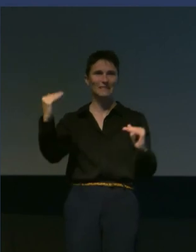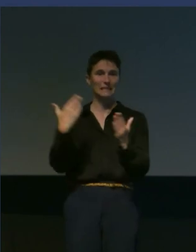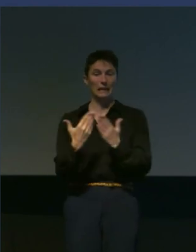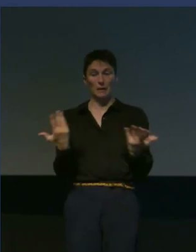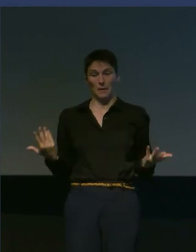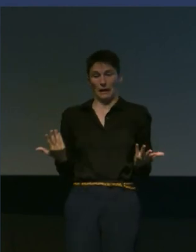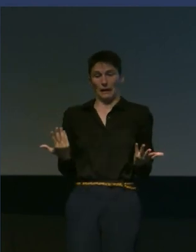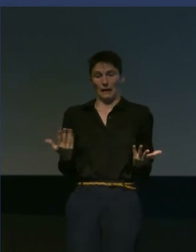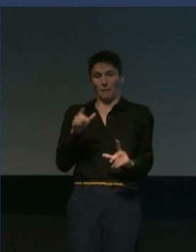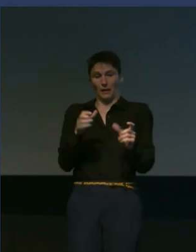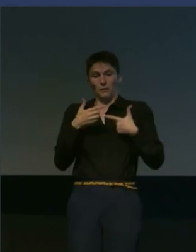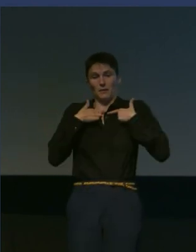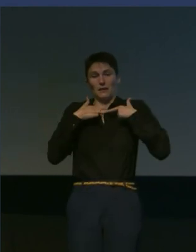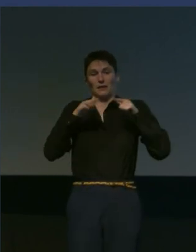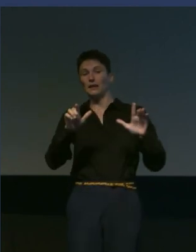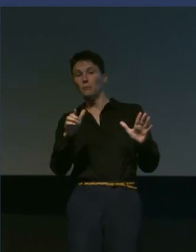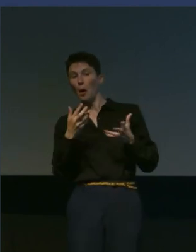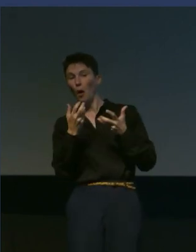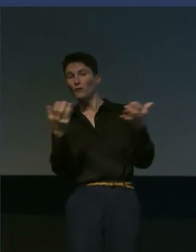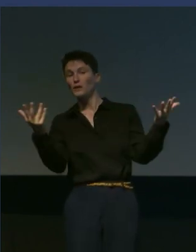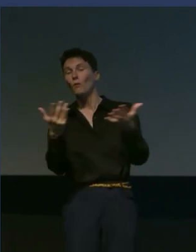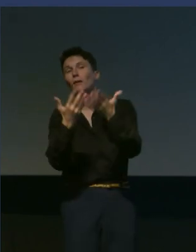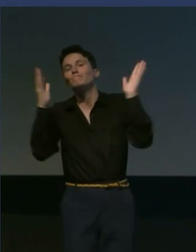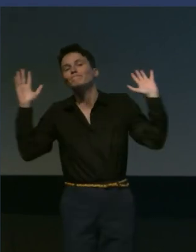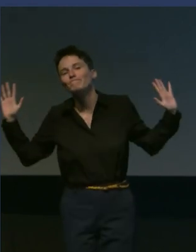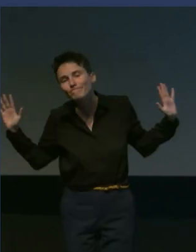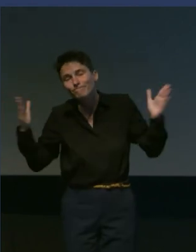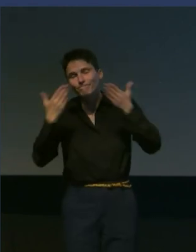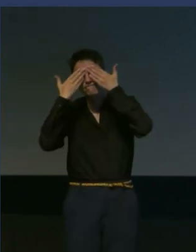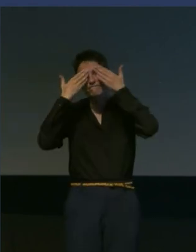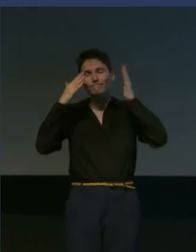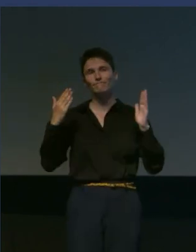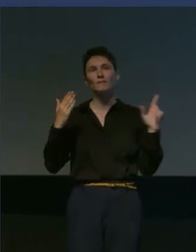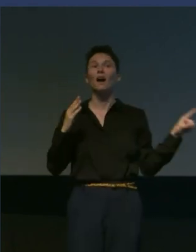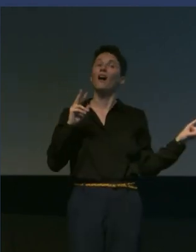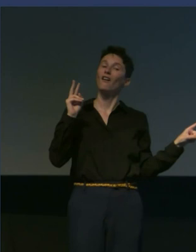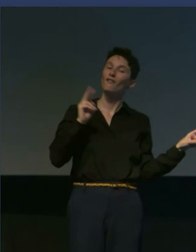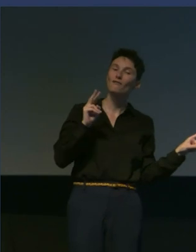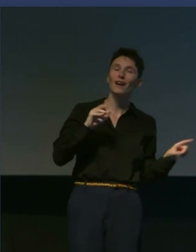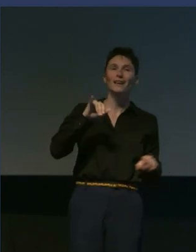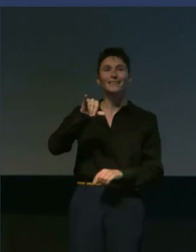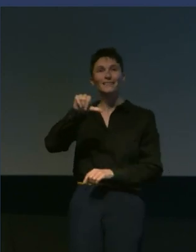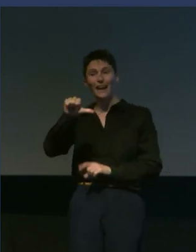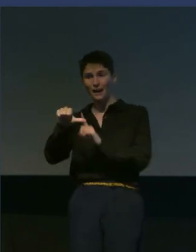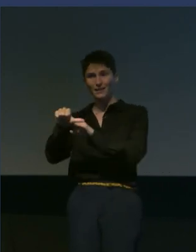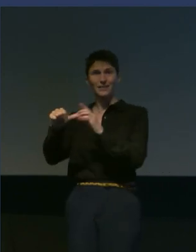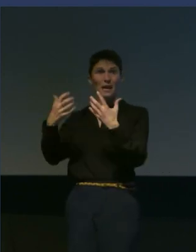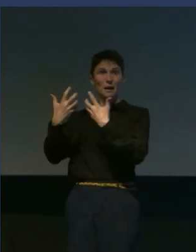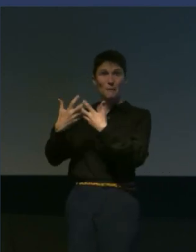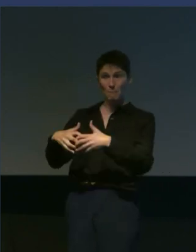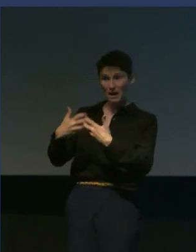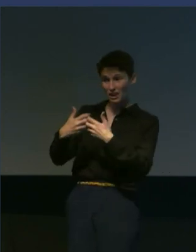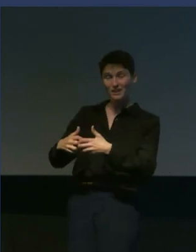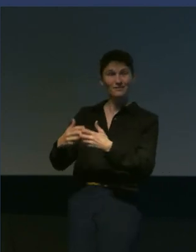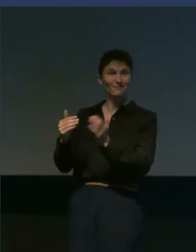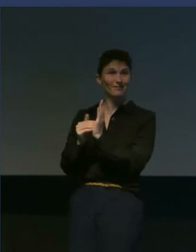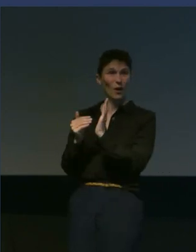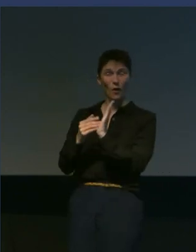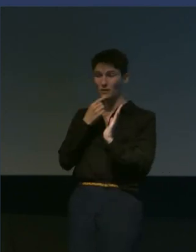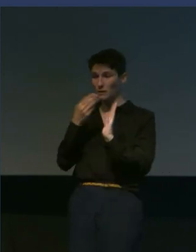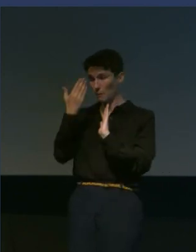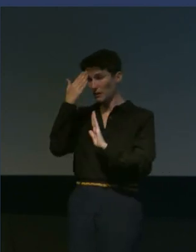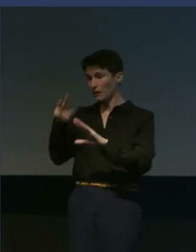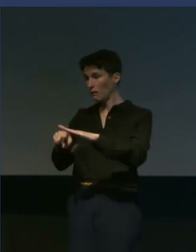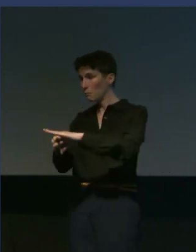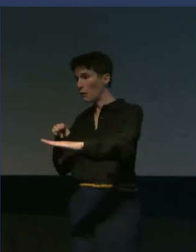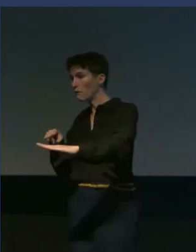faire ce qu'il en veut. Oui, puis encore une fois, l'intelligence artificielle, par une machine, on la débranche, ça ne fait rien. C'est les humains qui sont